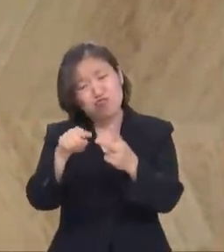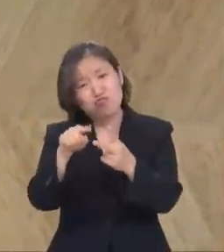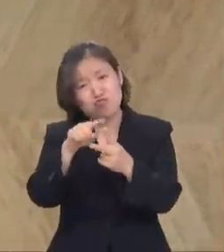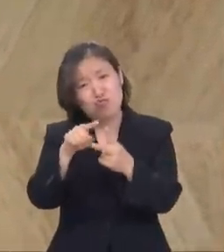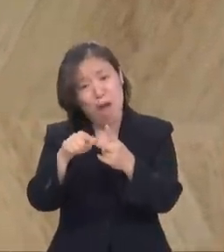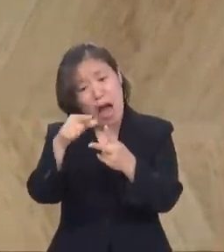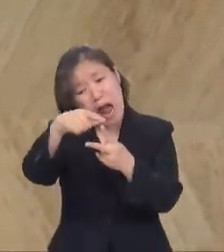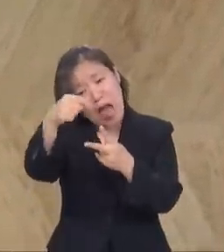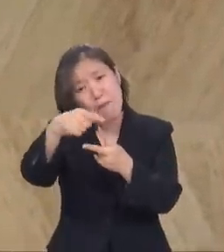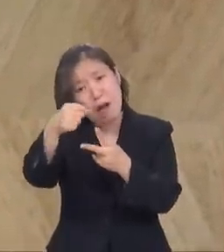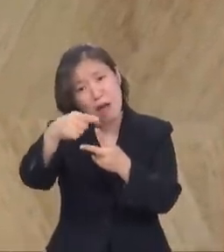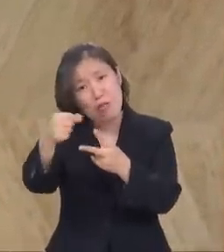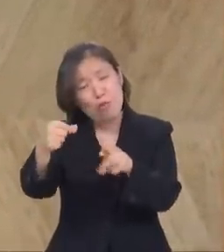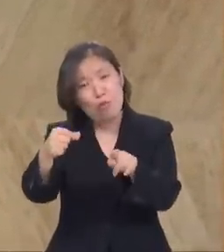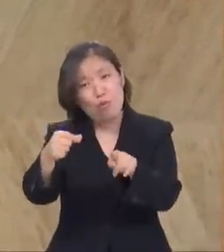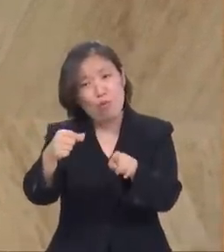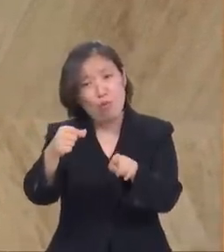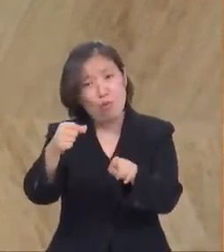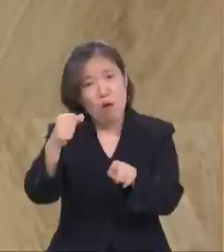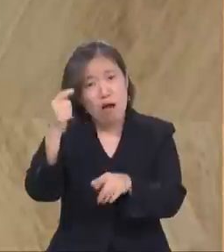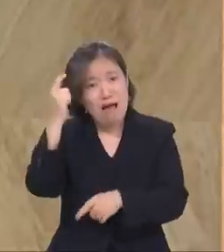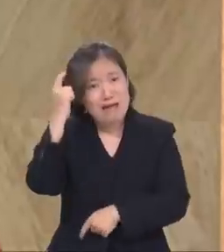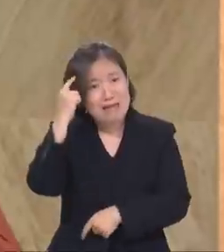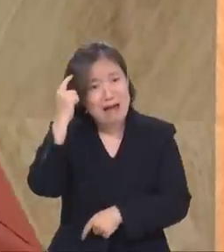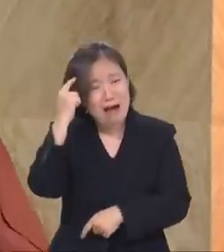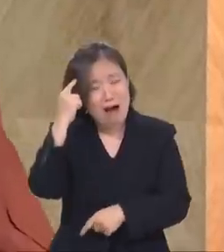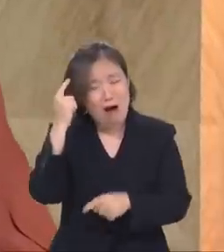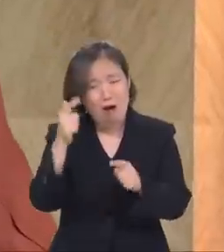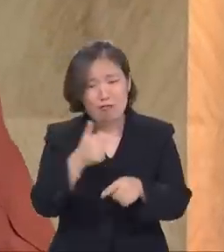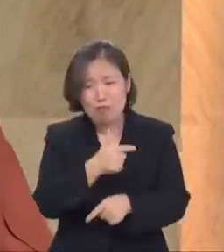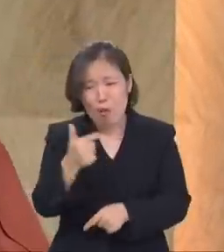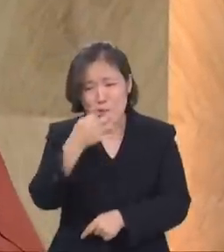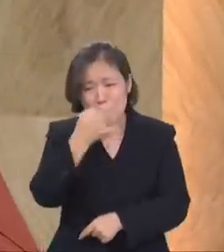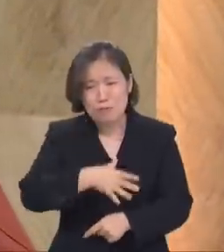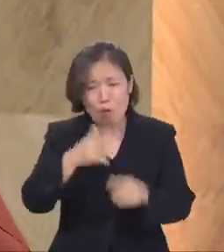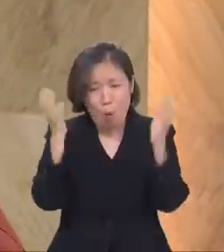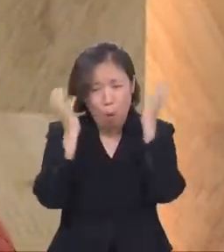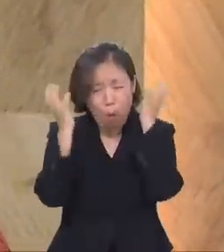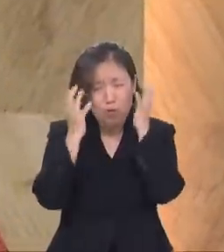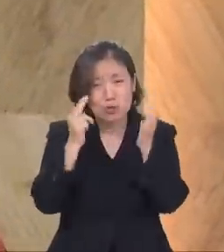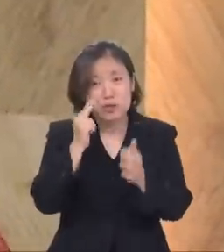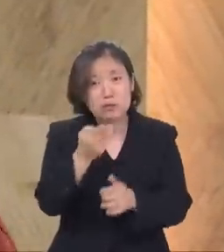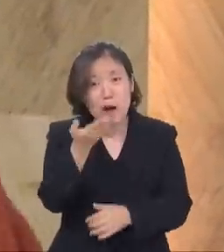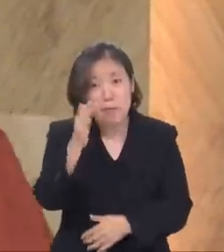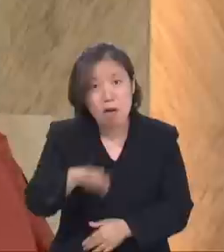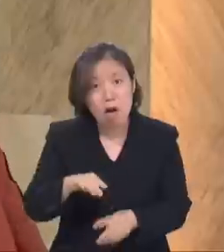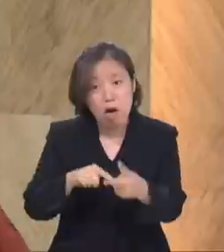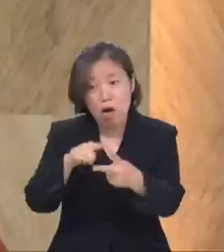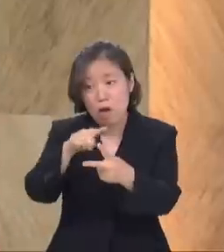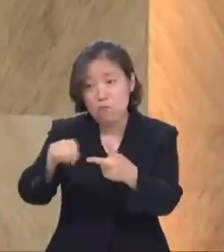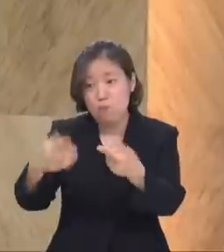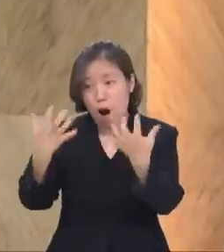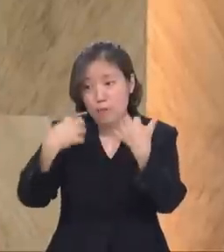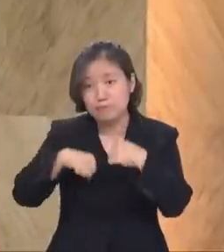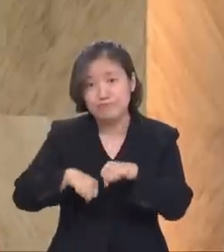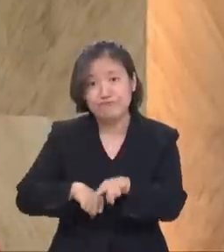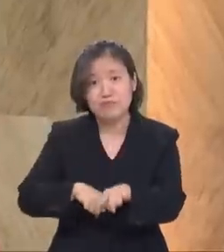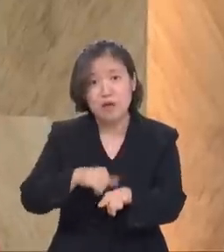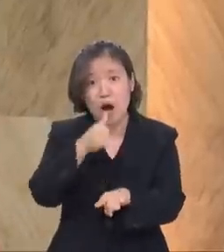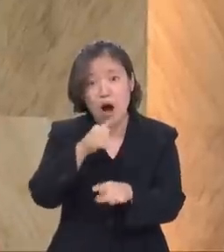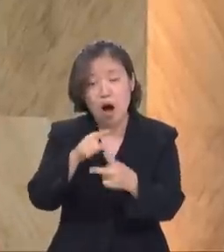겪어도 사람이 막 정신이 멘탈이 붕괴되고 휘청휘청할 텐데 한 번에이 두 가지 일을 겪고